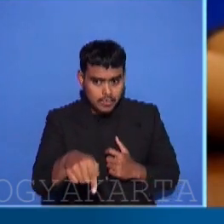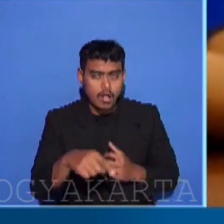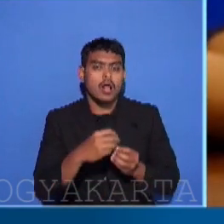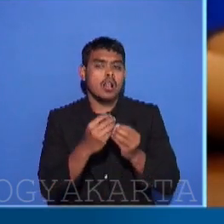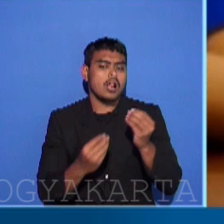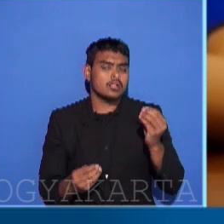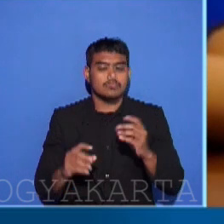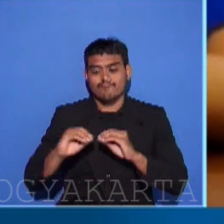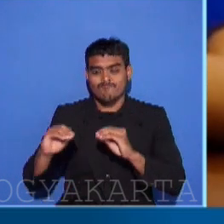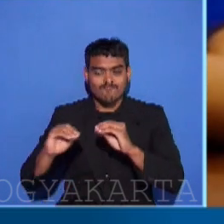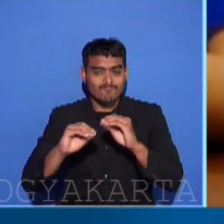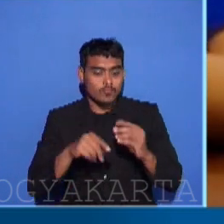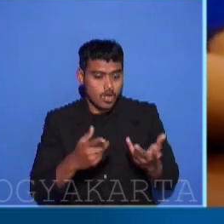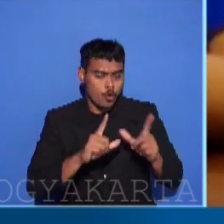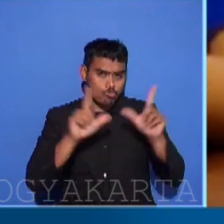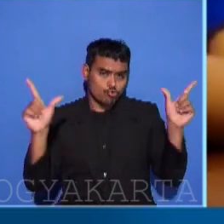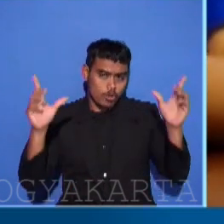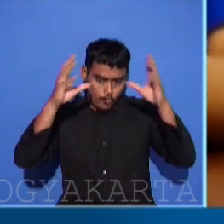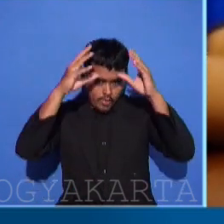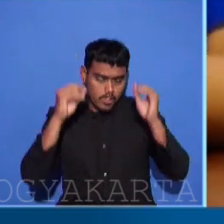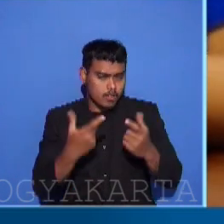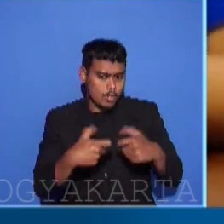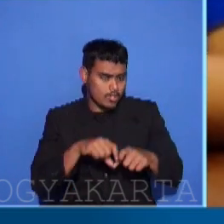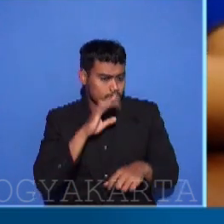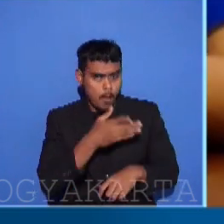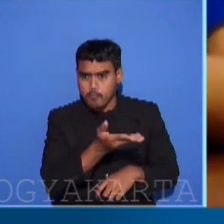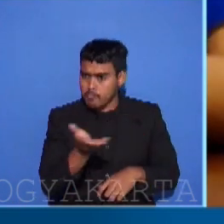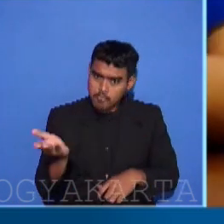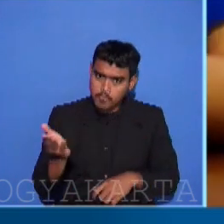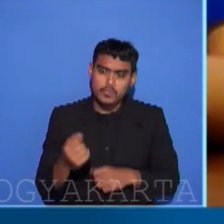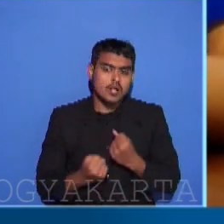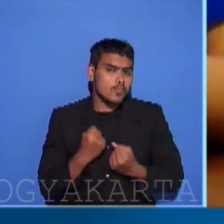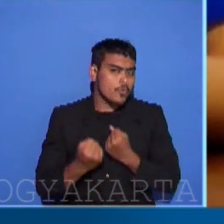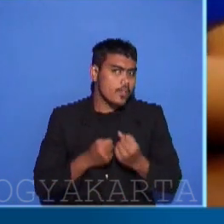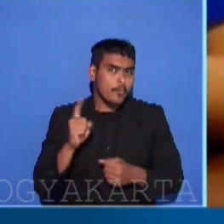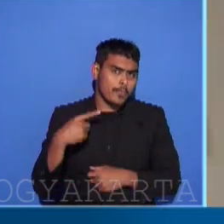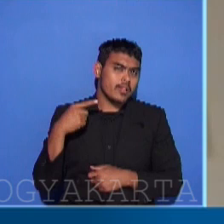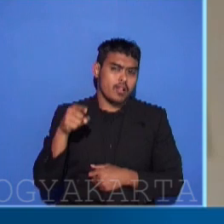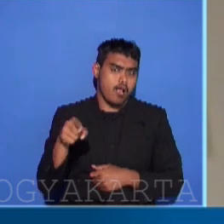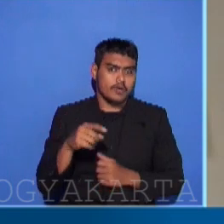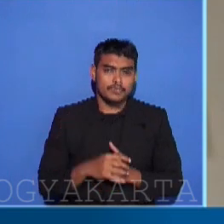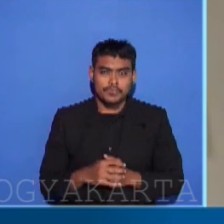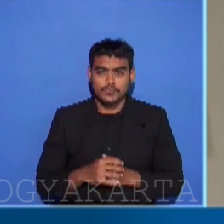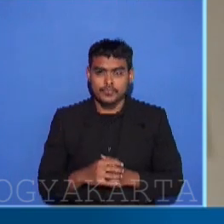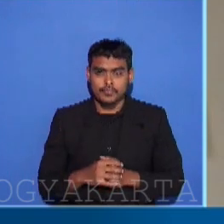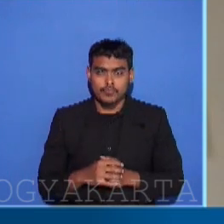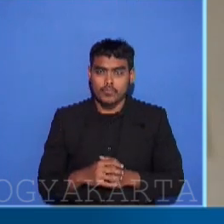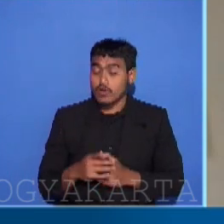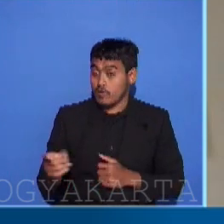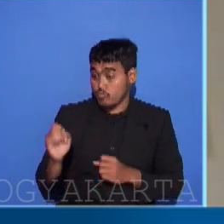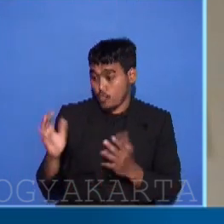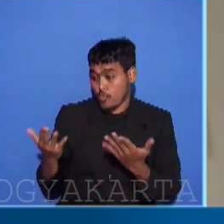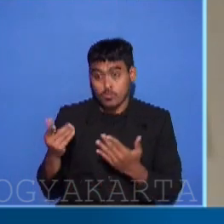beradaptasi dengan agenda-agenda transformasi yang sedang dilakukan pemerintah terutama untuk mendorong